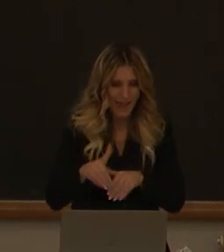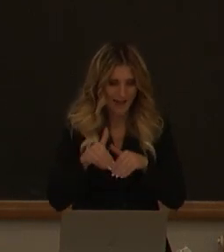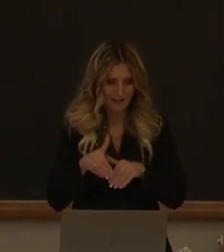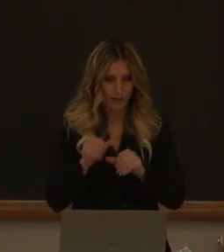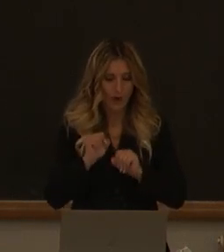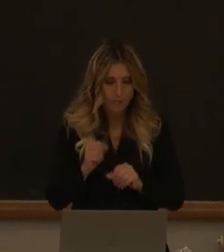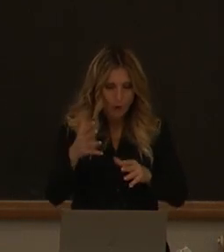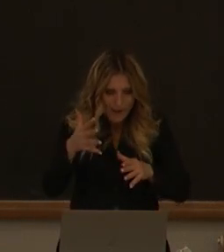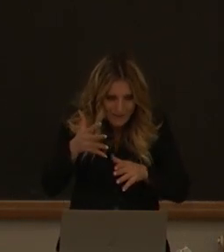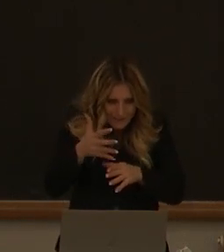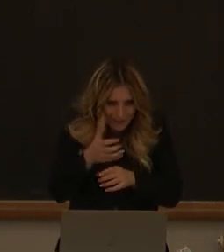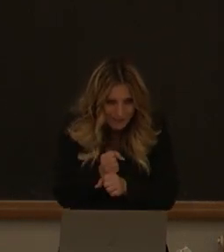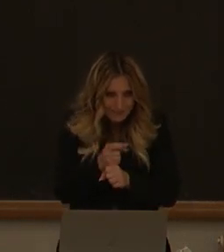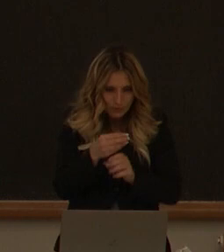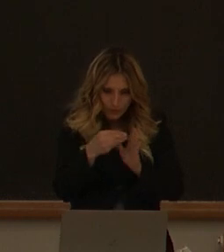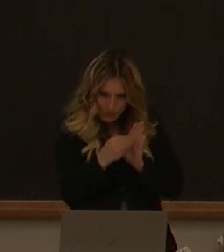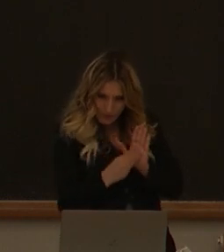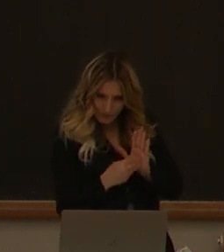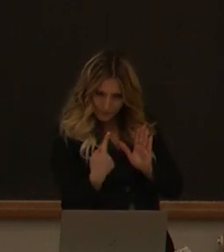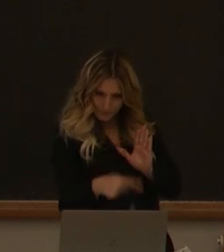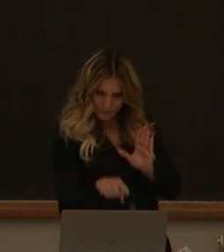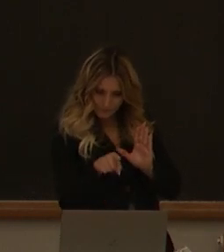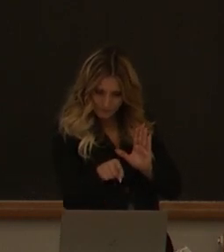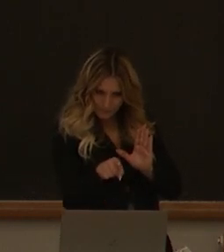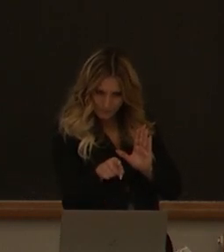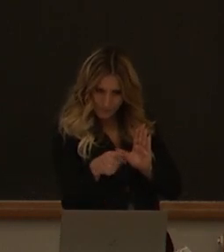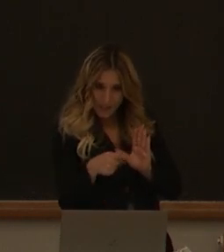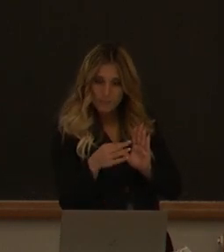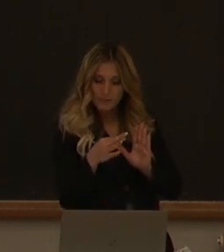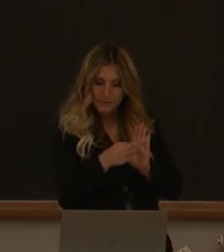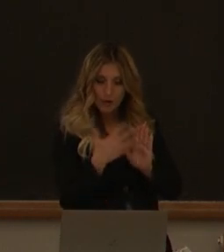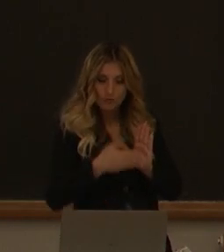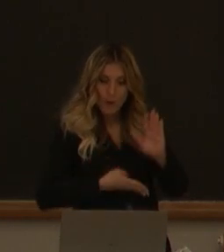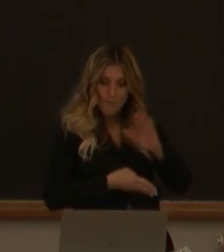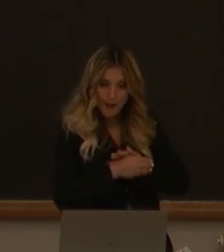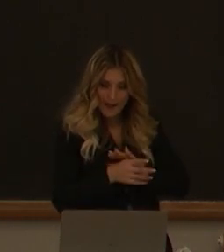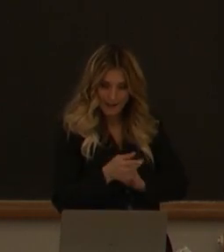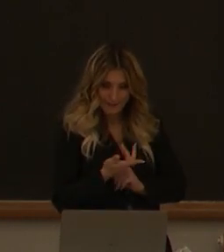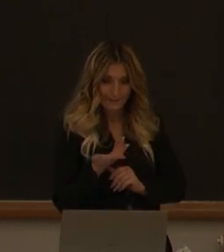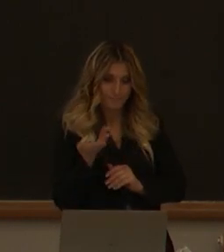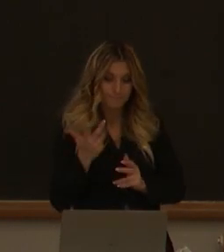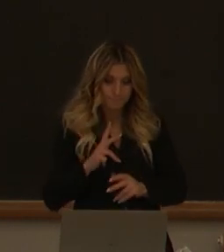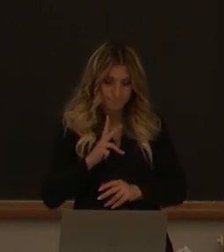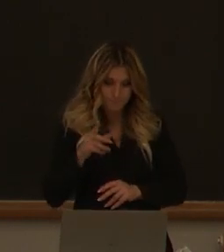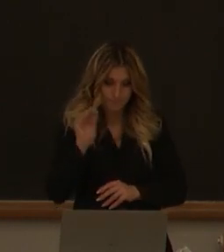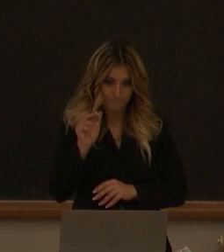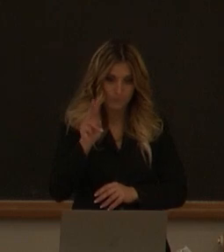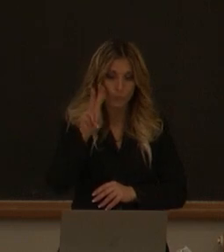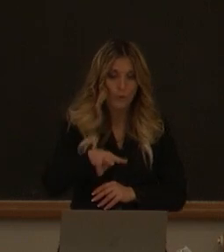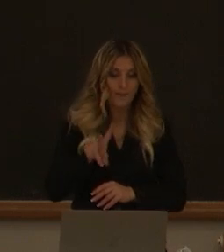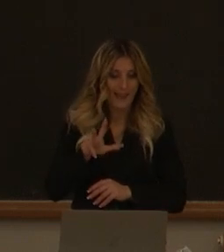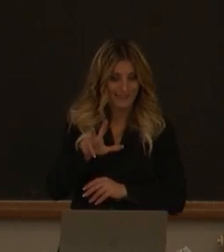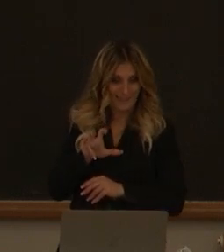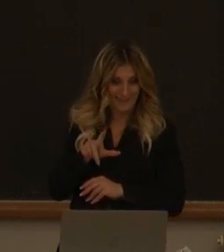in questi aspetti, quindi riduzione, e questi sono i target al 2030 della strategia From Farm to